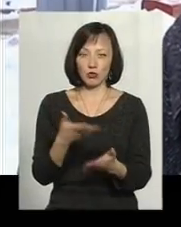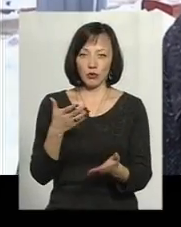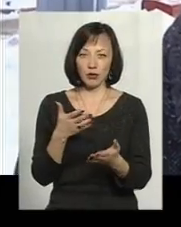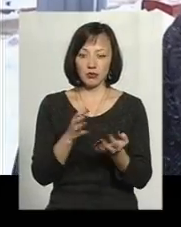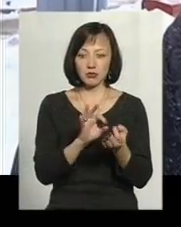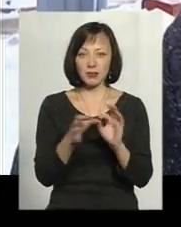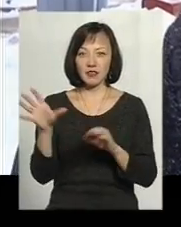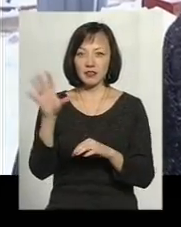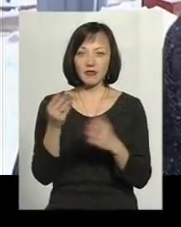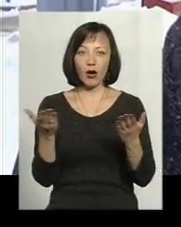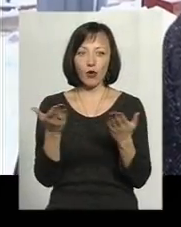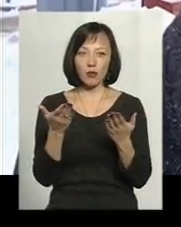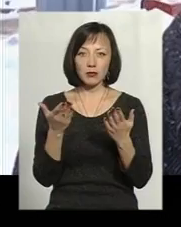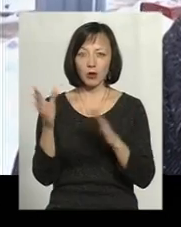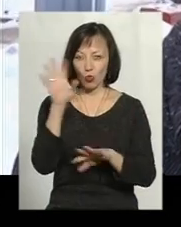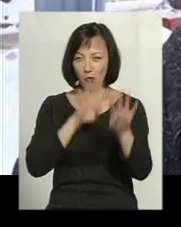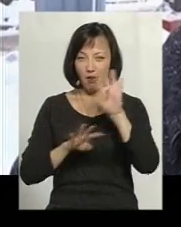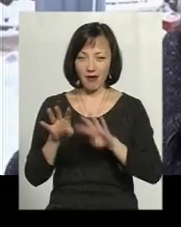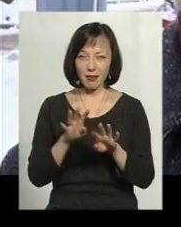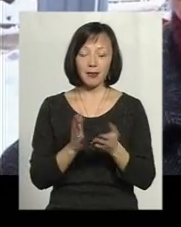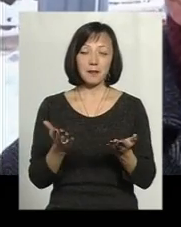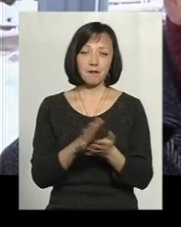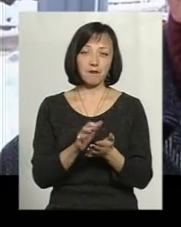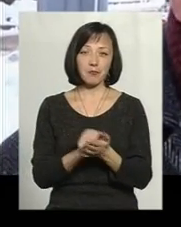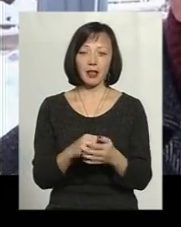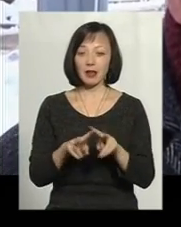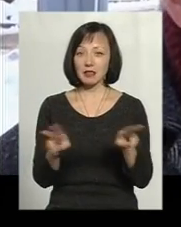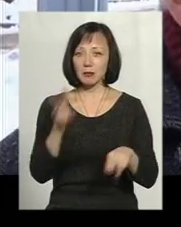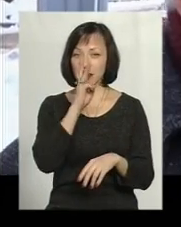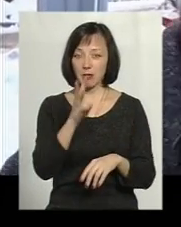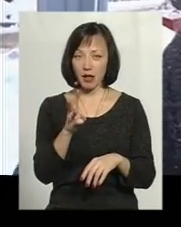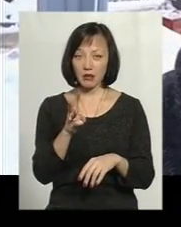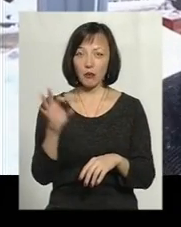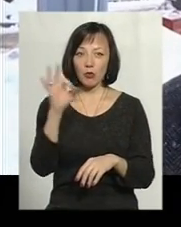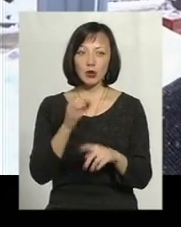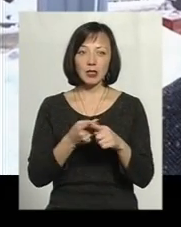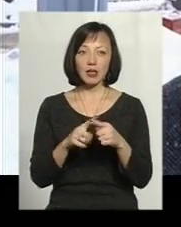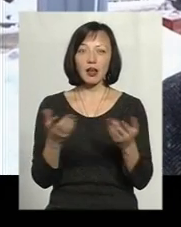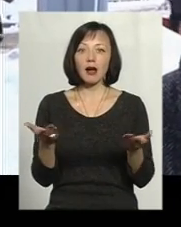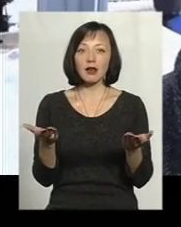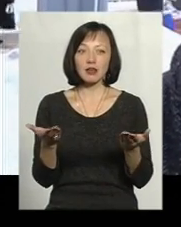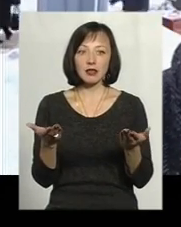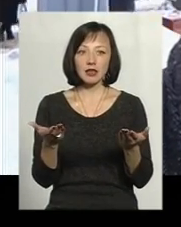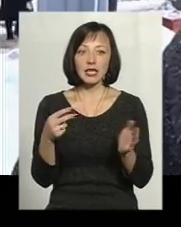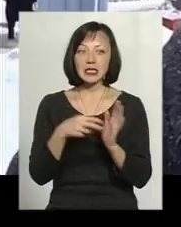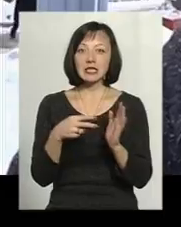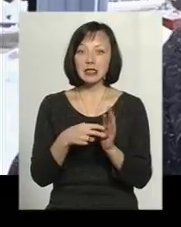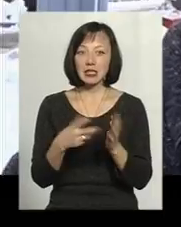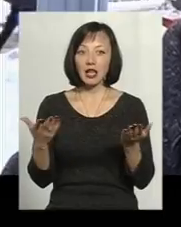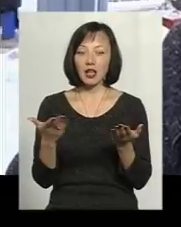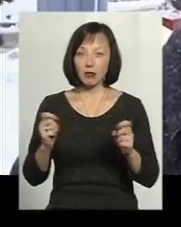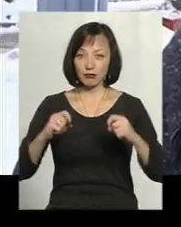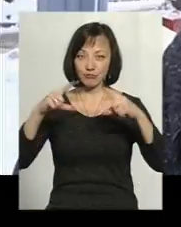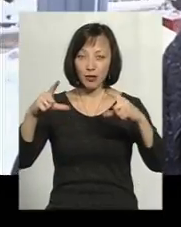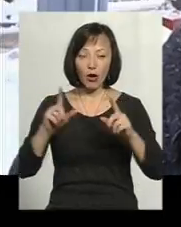суті, вони всі в якомусь такому тумані знаходяться. Так само і заробітні плати, про те, про які ми, і ті ціни, які пішли